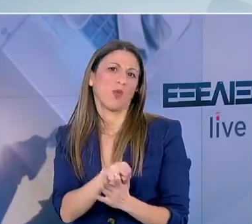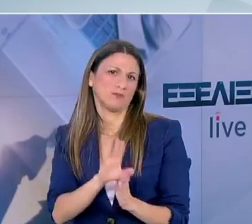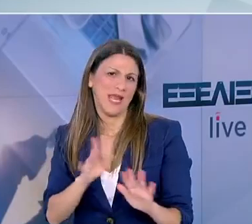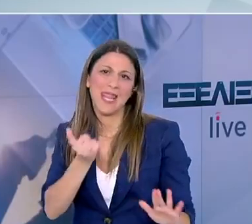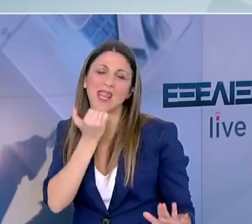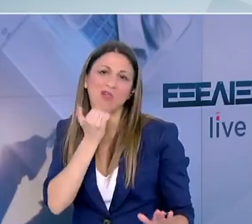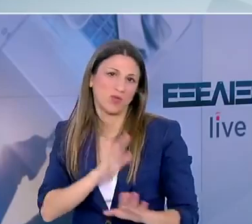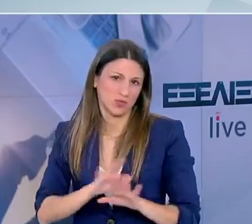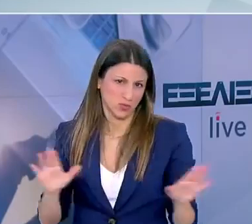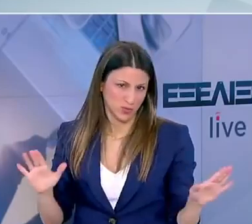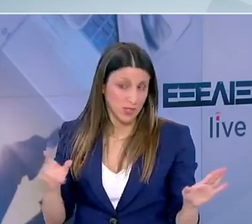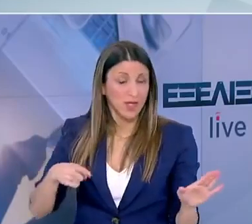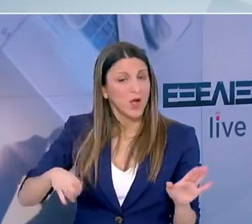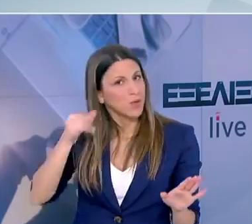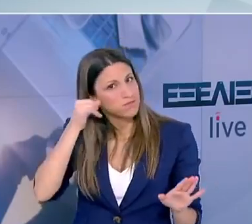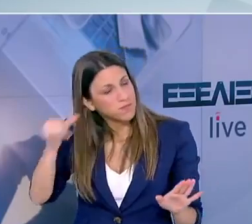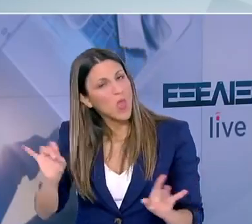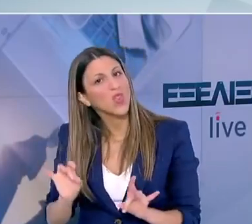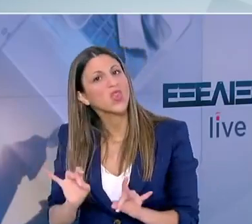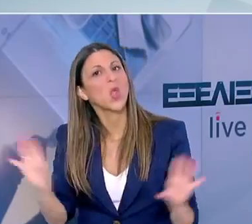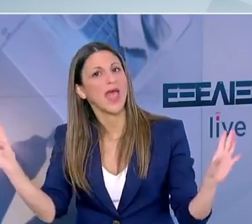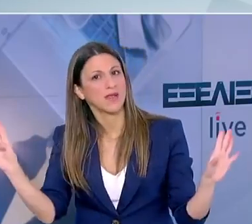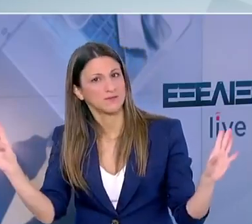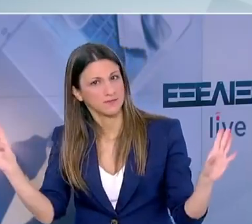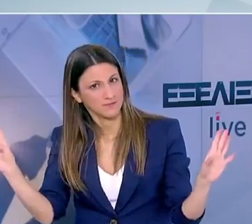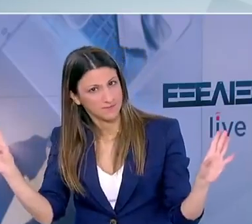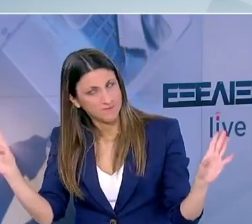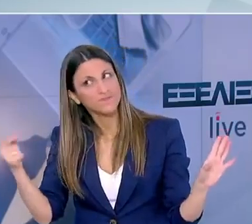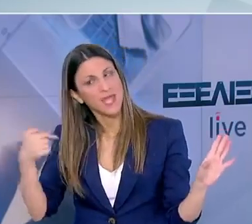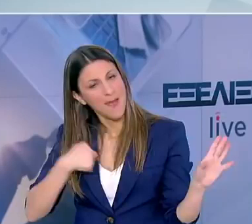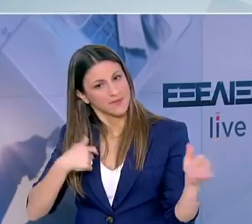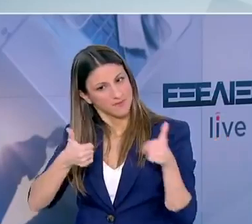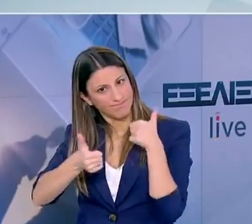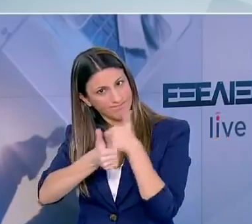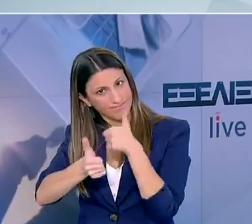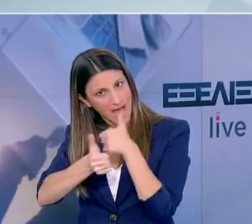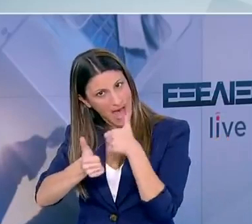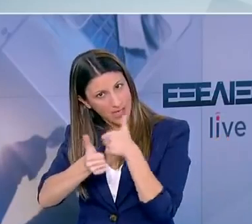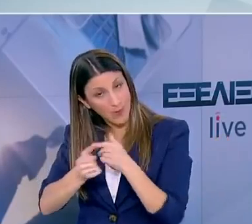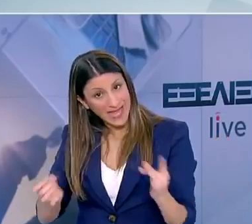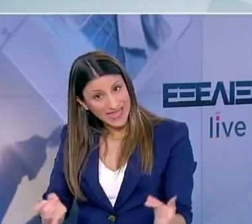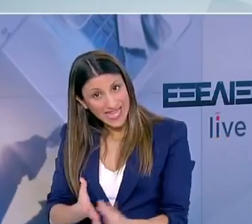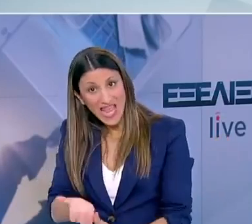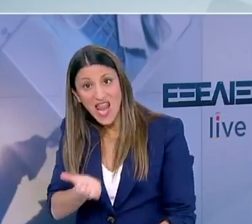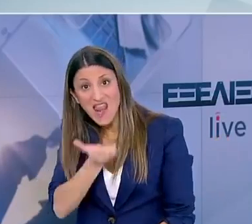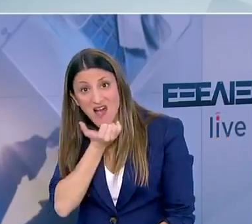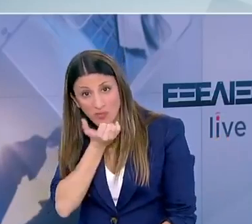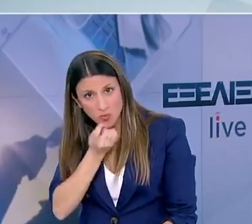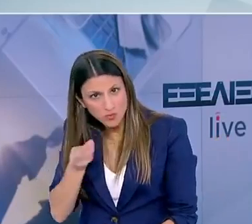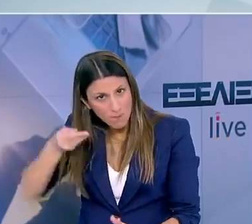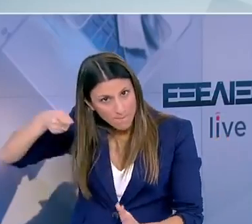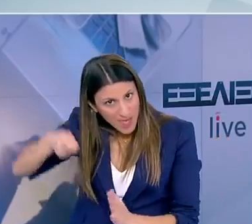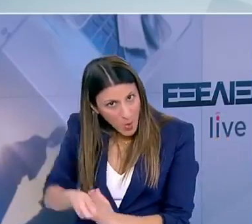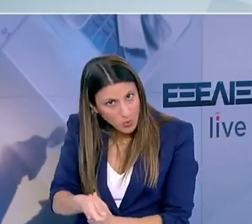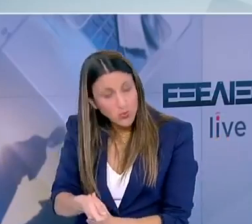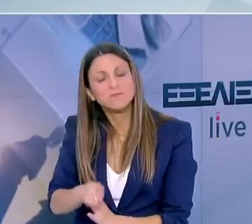στο μεθεπόμενο, αν έχει ήδη εκδοθεί ο τρέχον λογαριασμός. Είναι κάτι το οποίο το παρατηρούμε και θα το εξασφαλίσουμε. Κλείνοντας, θα